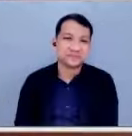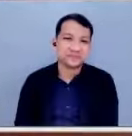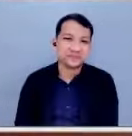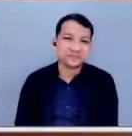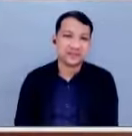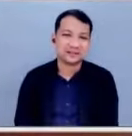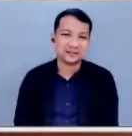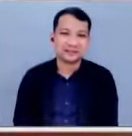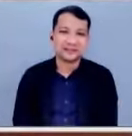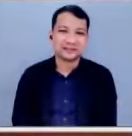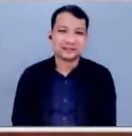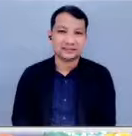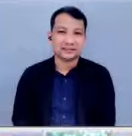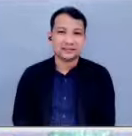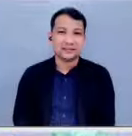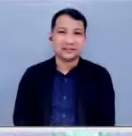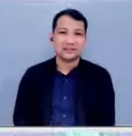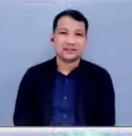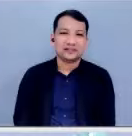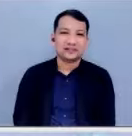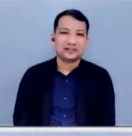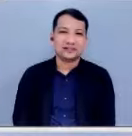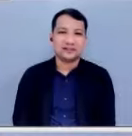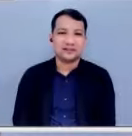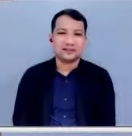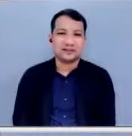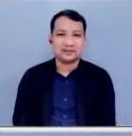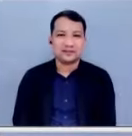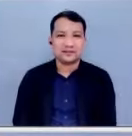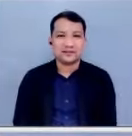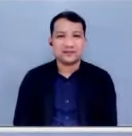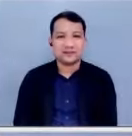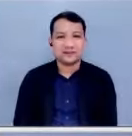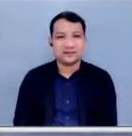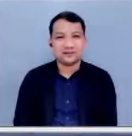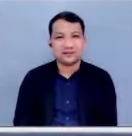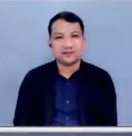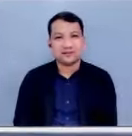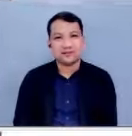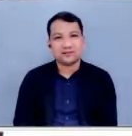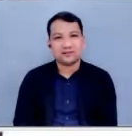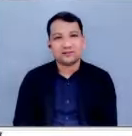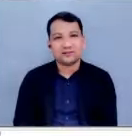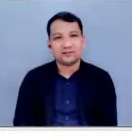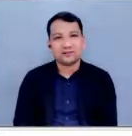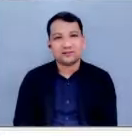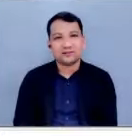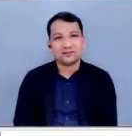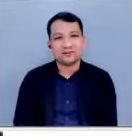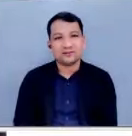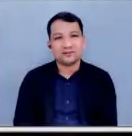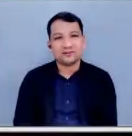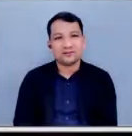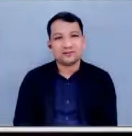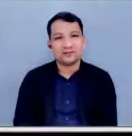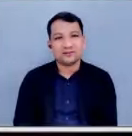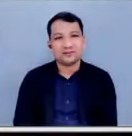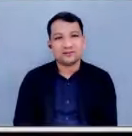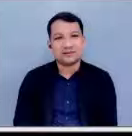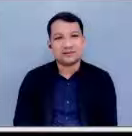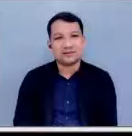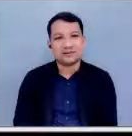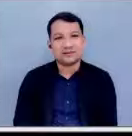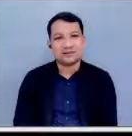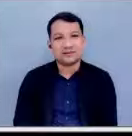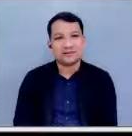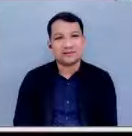know, oh. Okay, wait. Ang laki pala ng kinuha ko. Kaya nga, oo nga, flower ako today. Blending in. Dimples from Anna as a